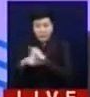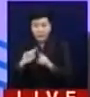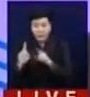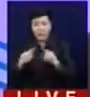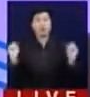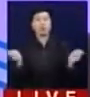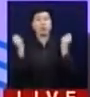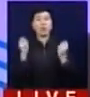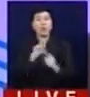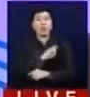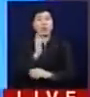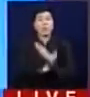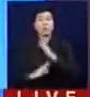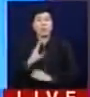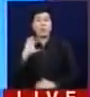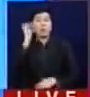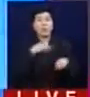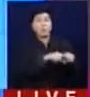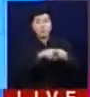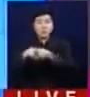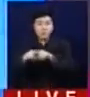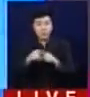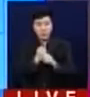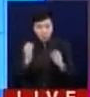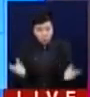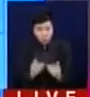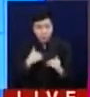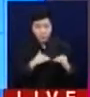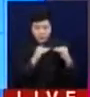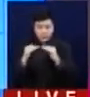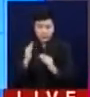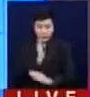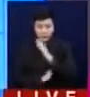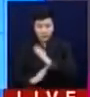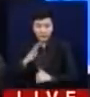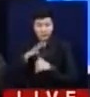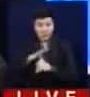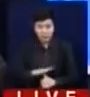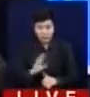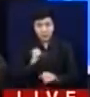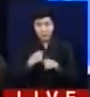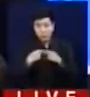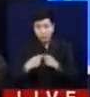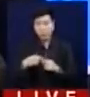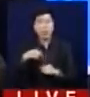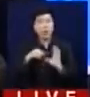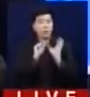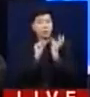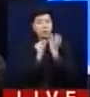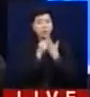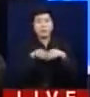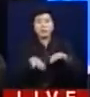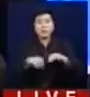องวันคนพิการสากลเพื่อขับเคลื่อนปฏิบัติการส่งเสริมและคุ้มครองสิทธิของคนพิการอย่างต่อเนื่องทั่วโลกซึ่งรัฐบ